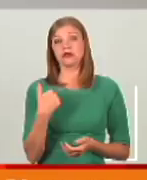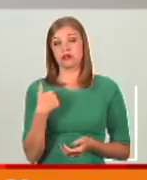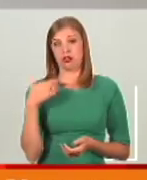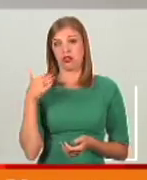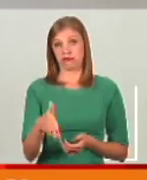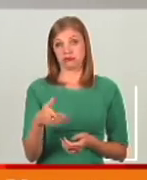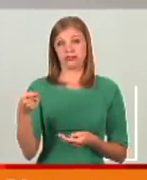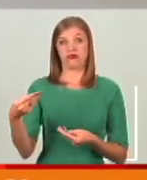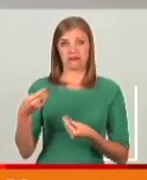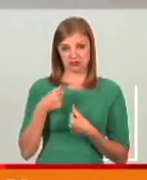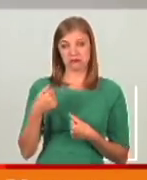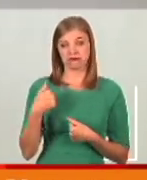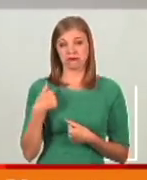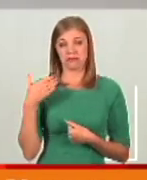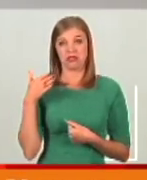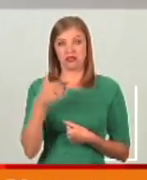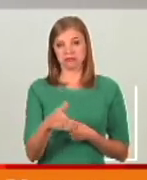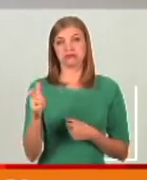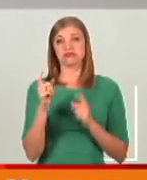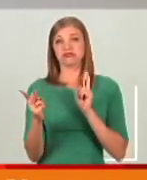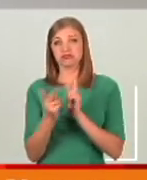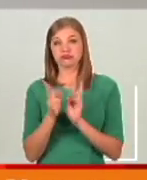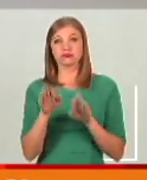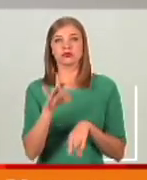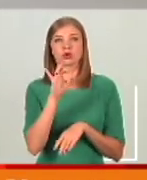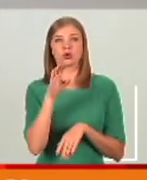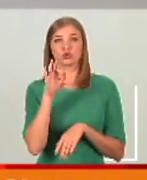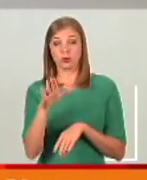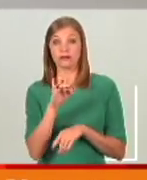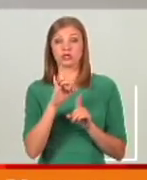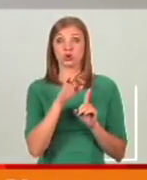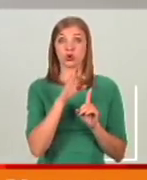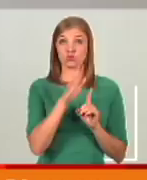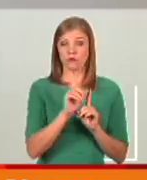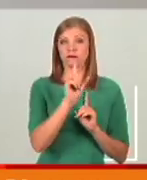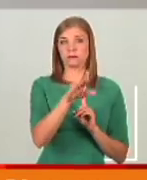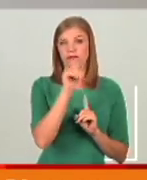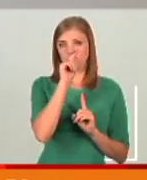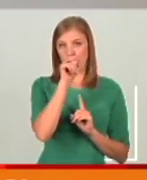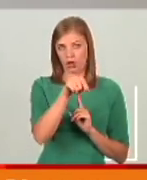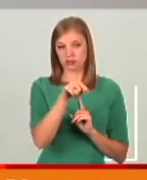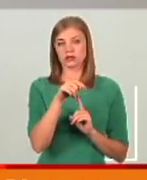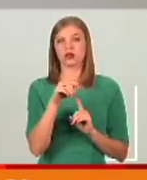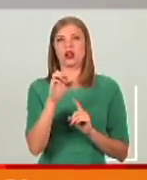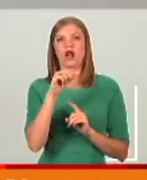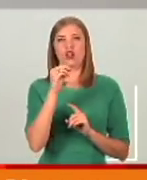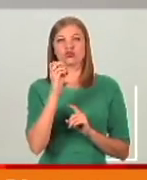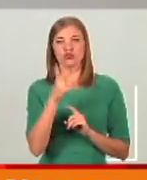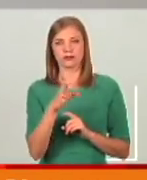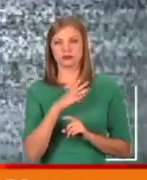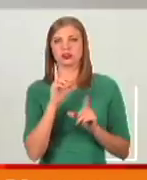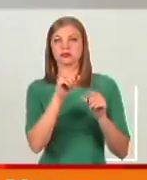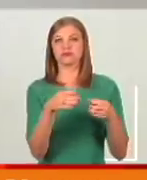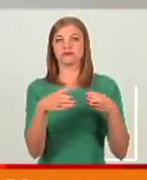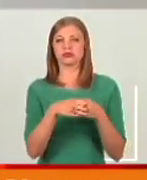його влияння. Ми з ним зустрілися в Ростові, з Ростова поїхали. В Луганск доехали до Алчевского подразделения